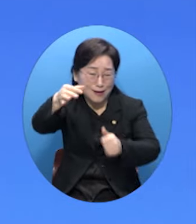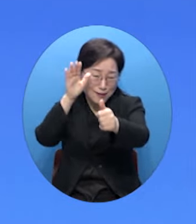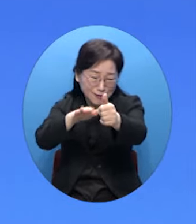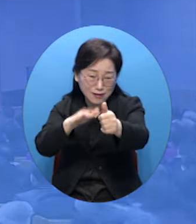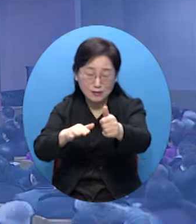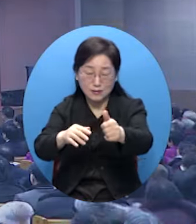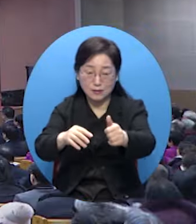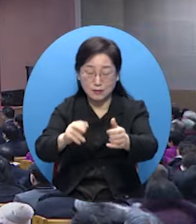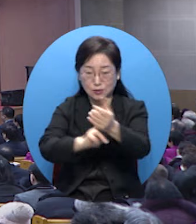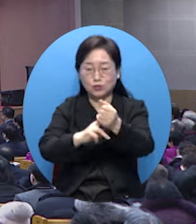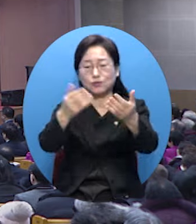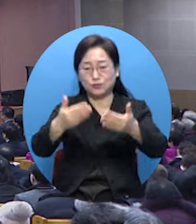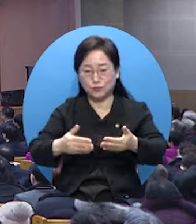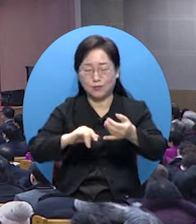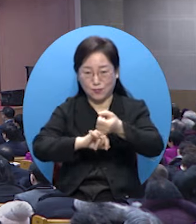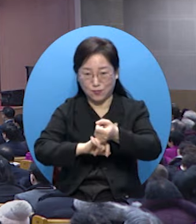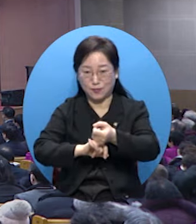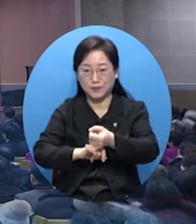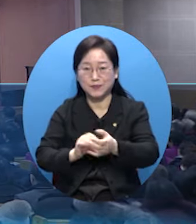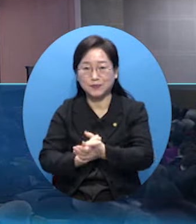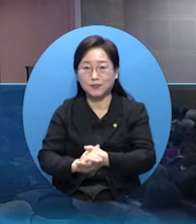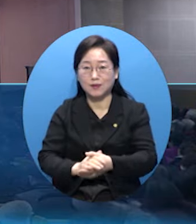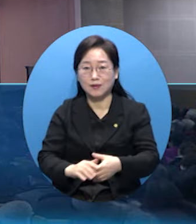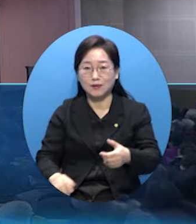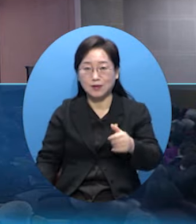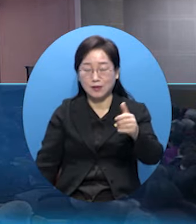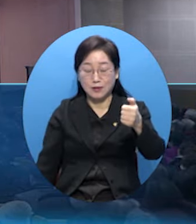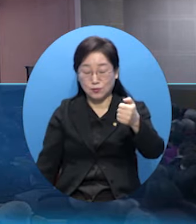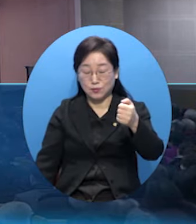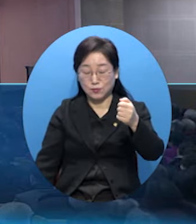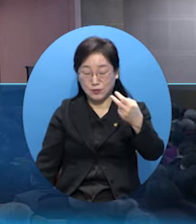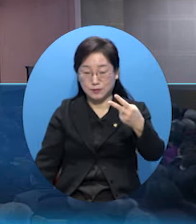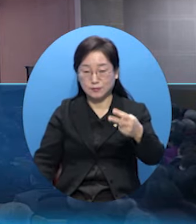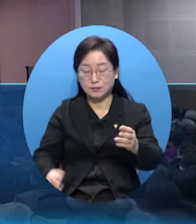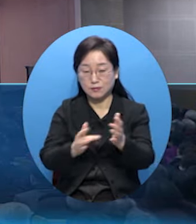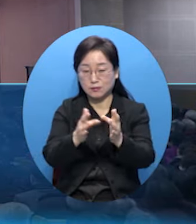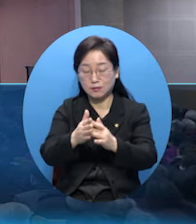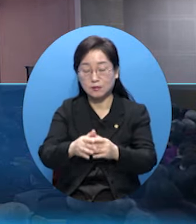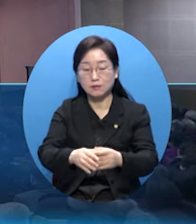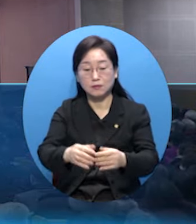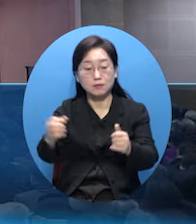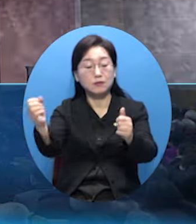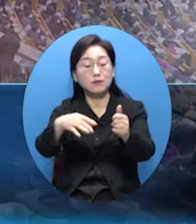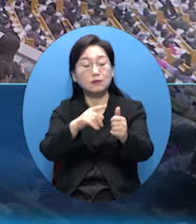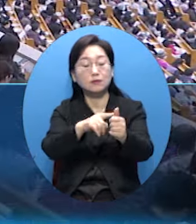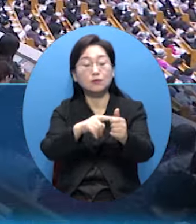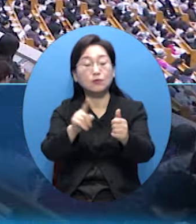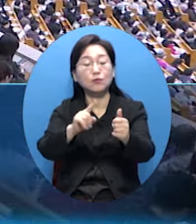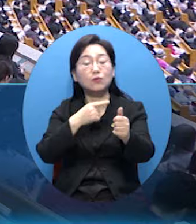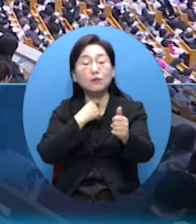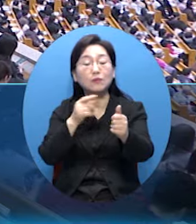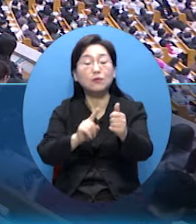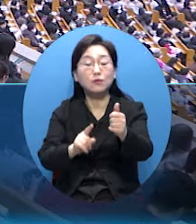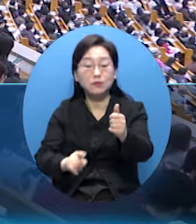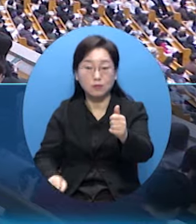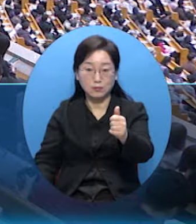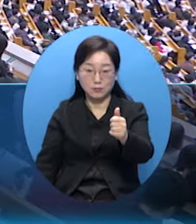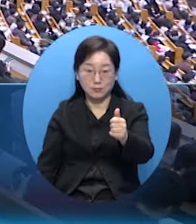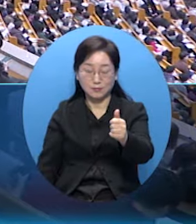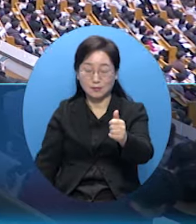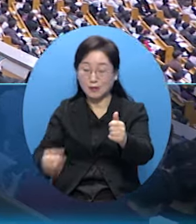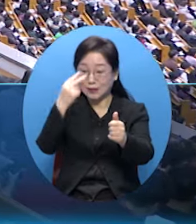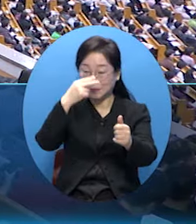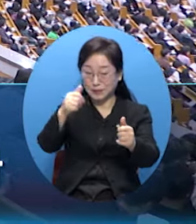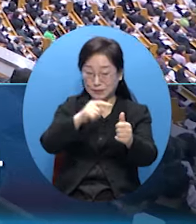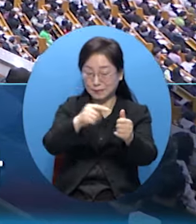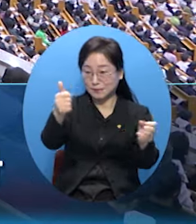됩니다. 51절 52절입니다. 예수께서 말씀하여 이르시되 내게 무엇을 하여 주기를 원하느냐. 맹인이